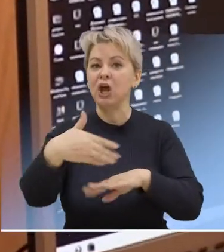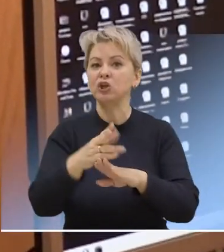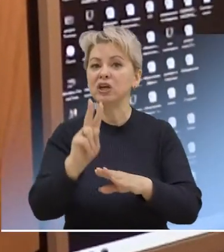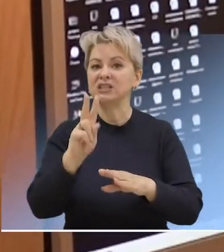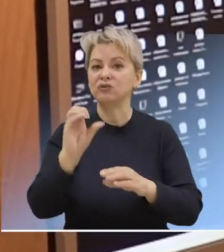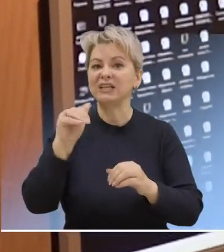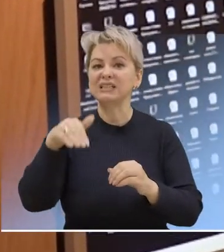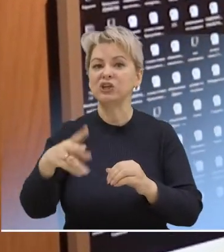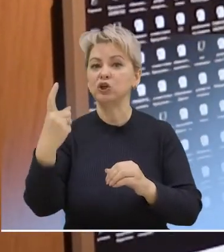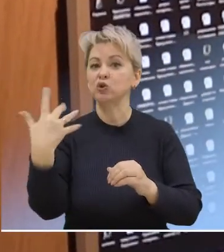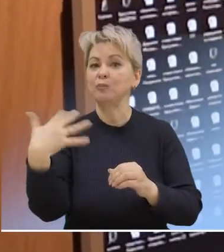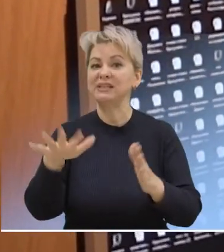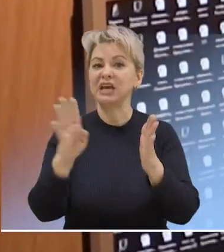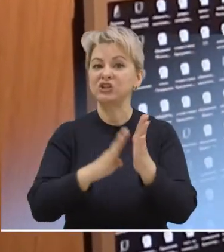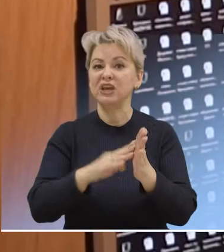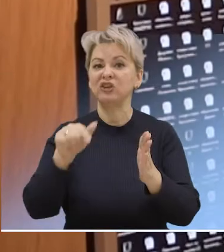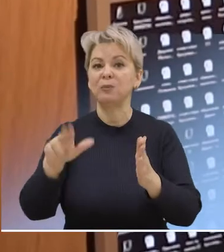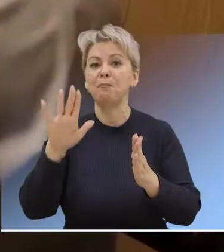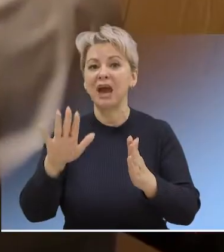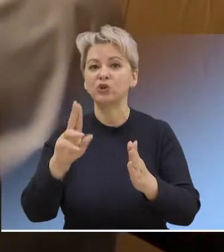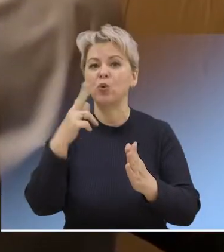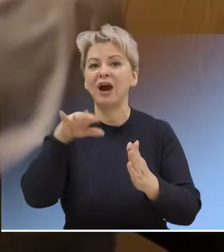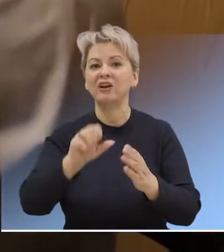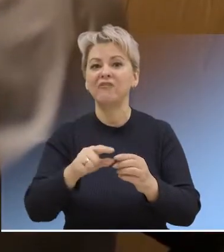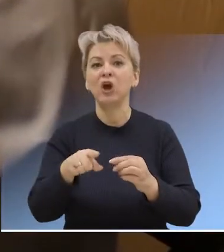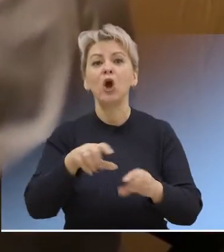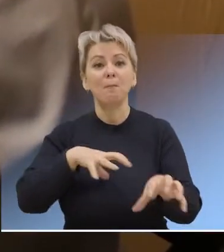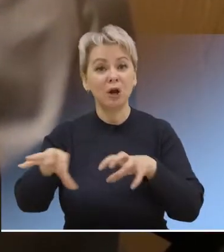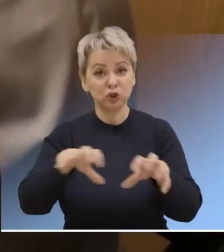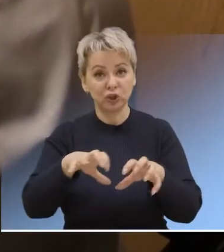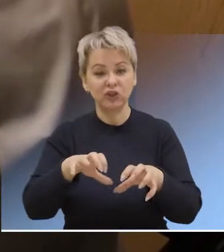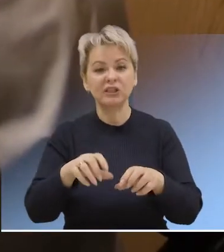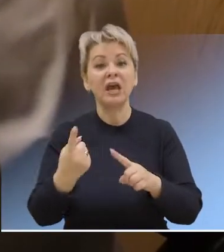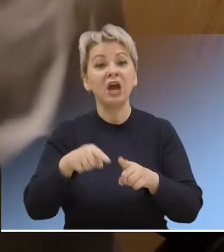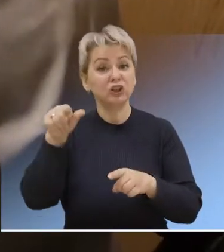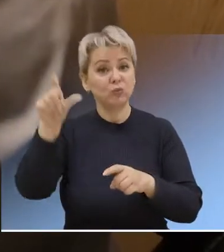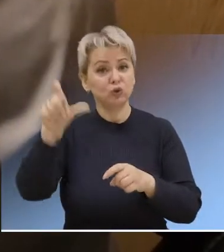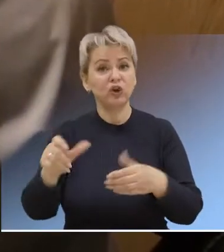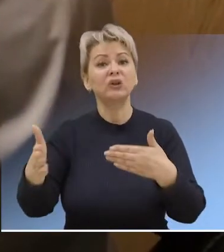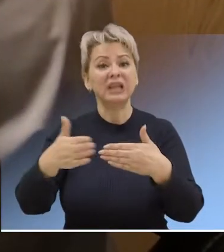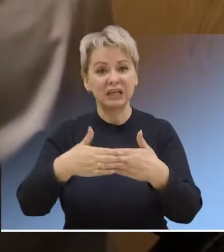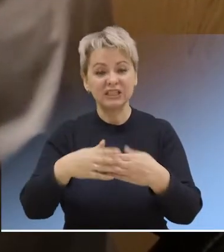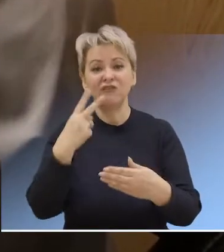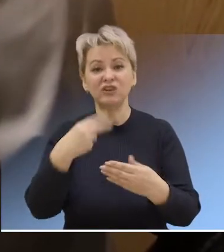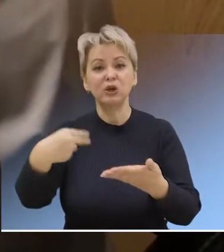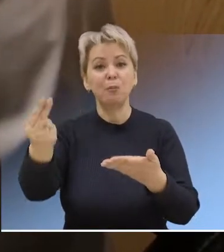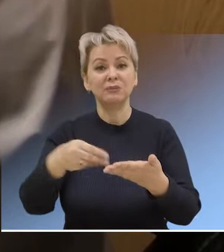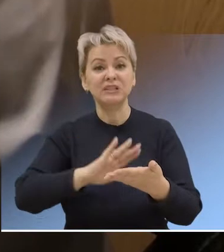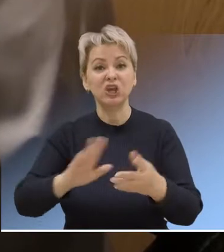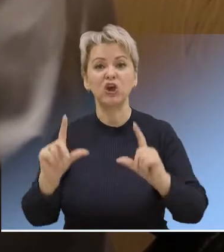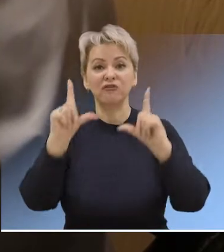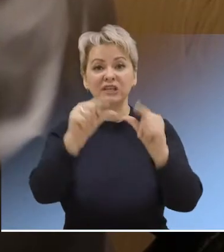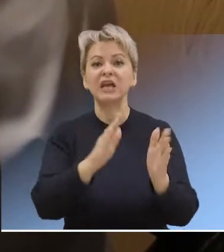статьи 30 и частью 2 статьи 159.5 УК РФ «Покушение на мошенничество». Фигуранту избрана мера пресечения в